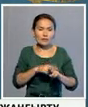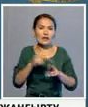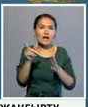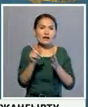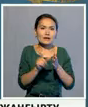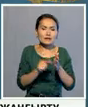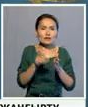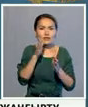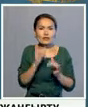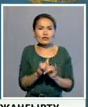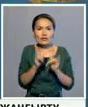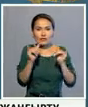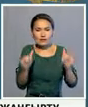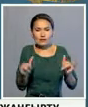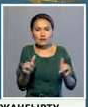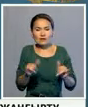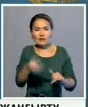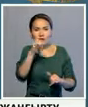мәнін түсінбей қалды.